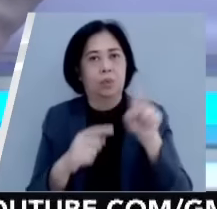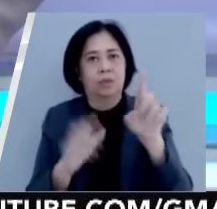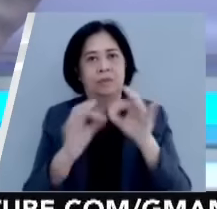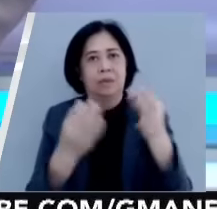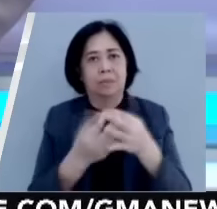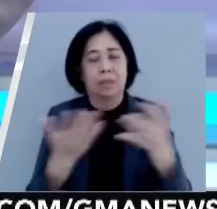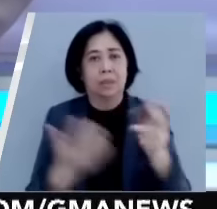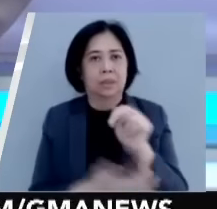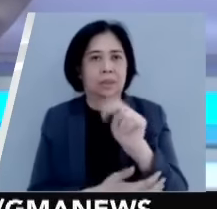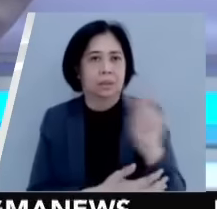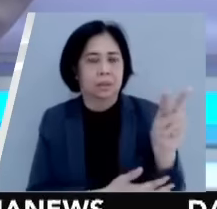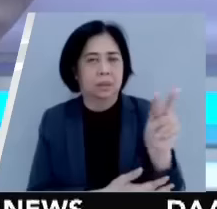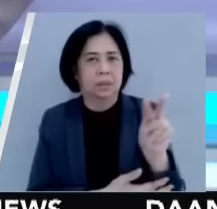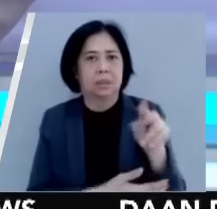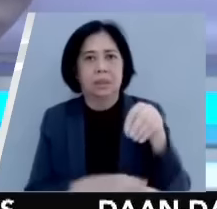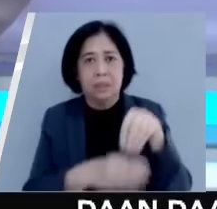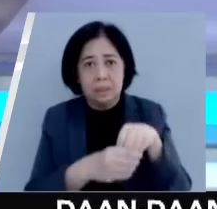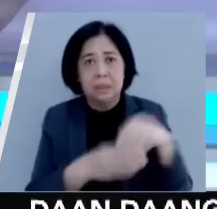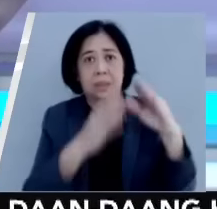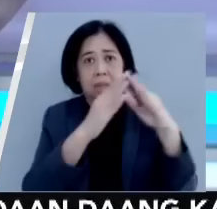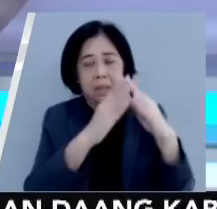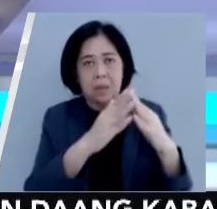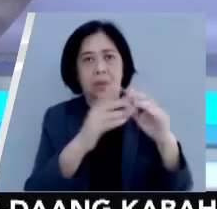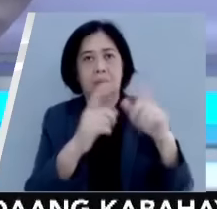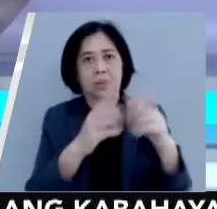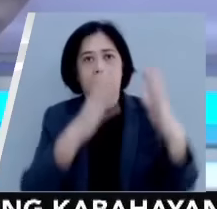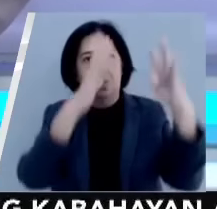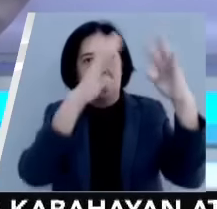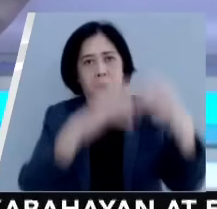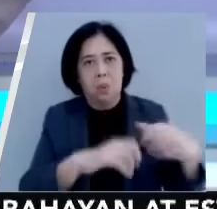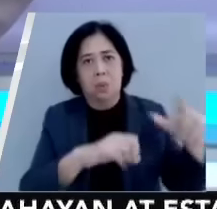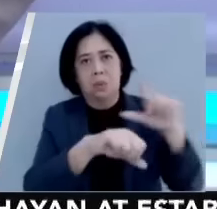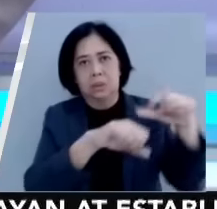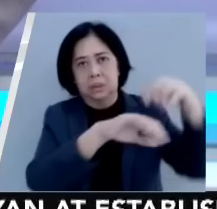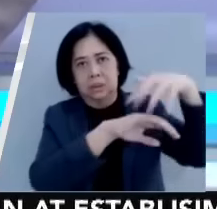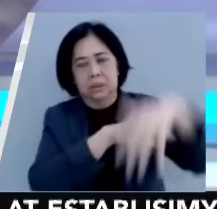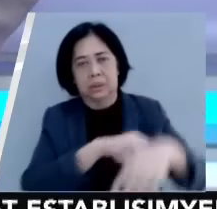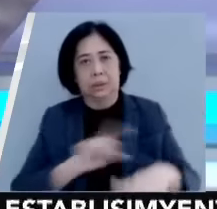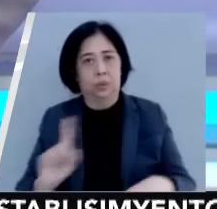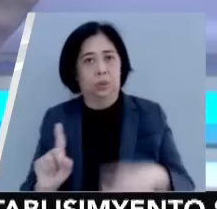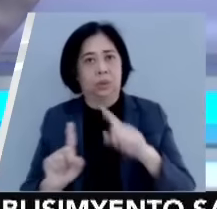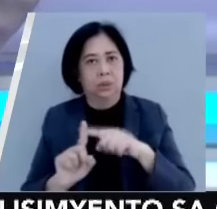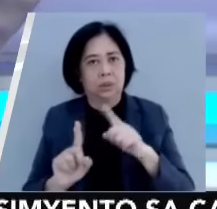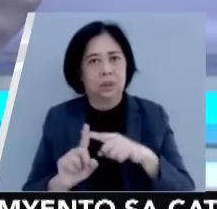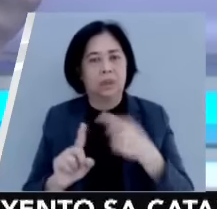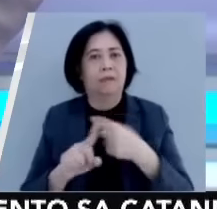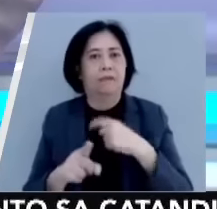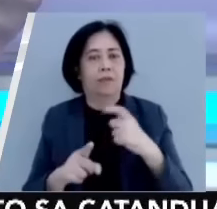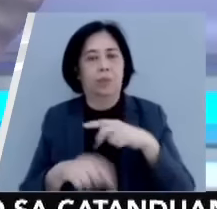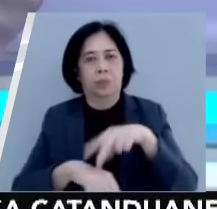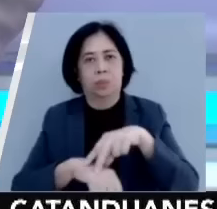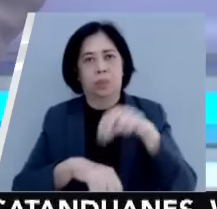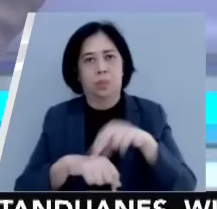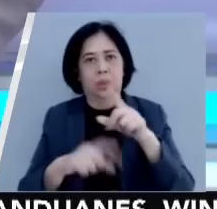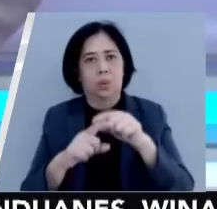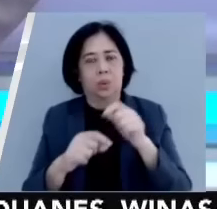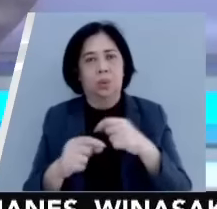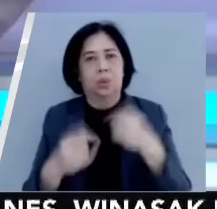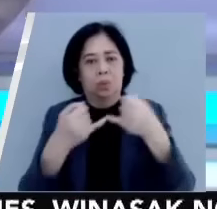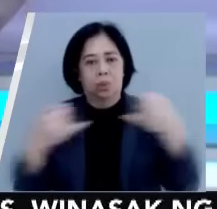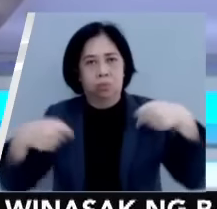Vizcaya na nasa loob ng kanilang bahay na natabunan ng lupa. Ang isa naman, taga Camarines Norte na sumabit sa lumaylay na